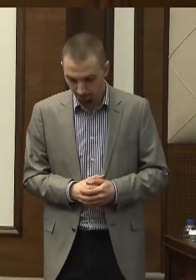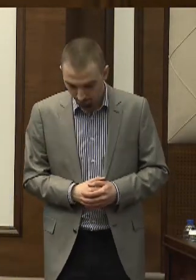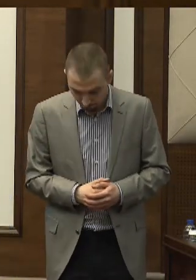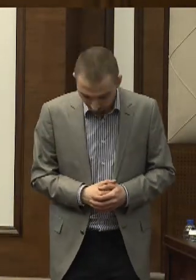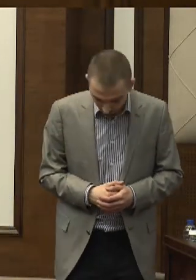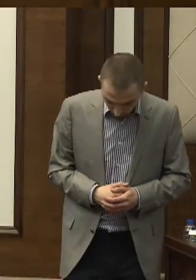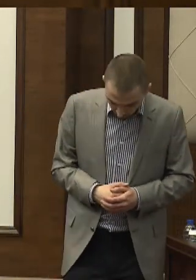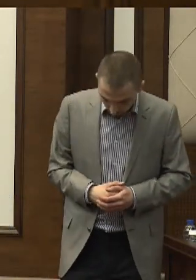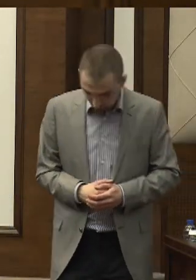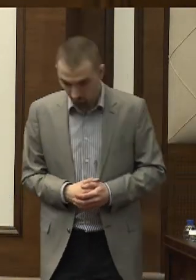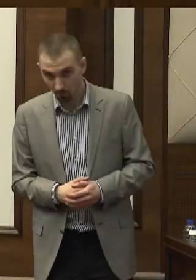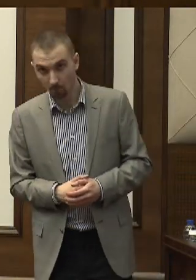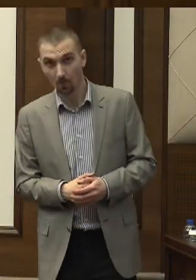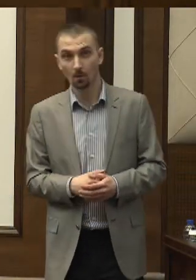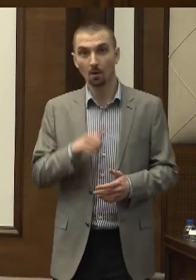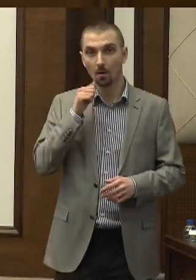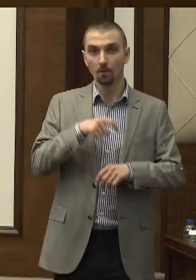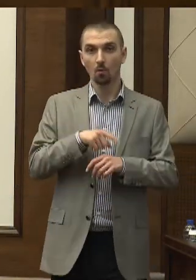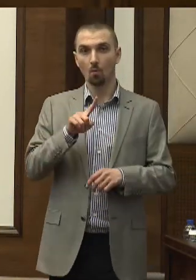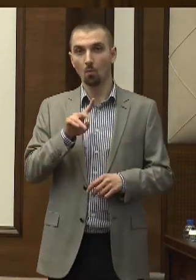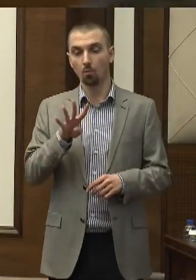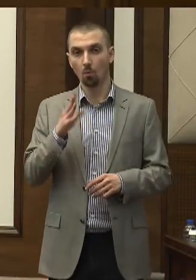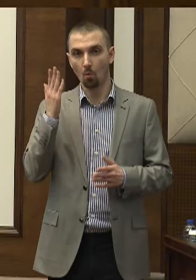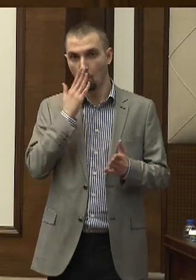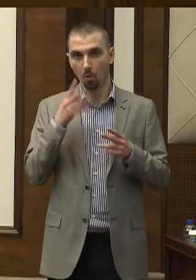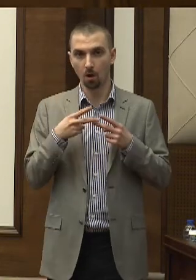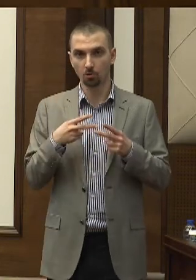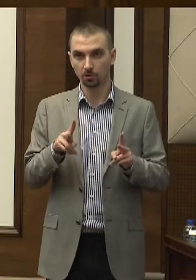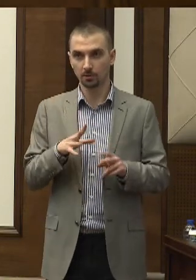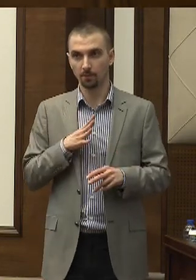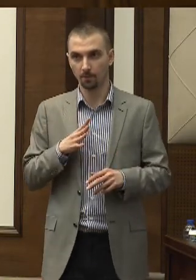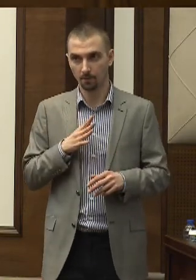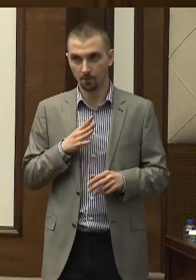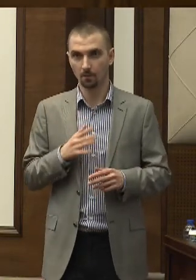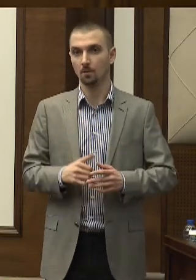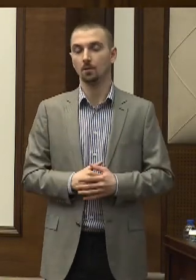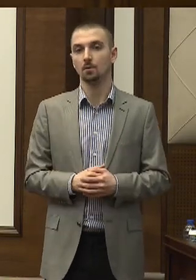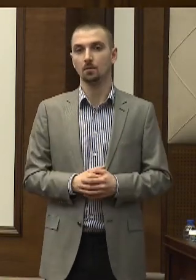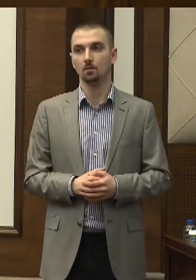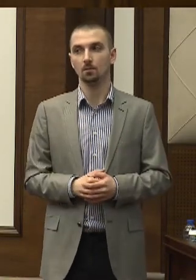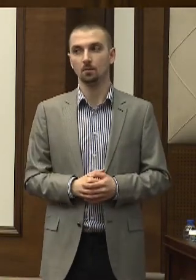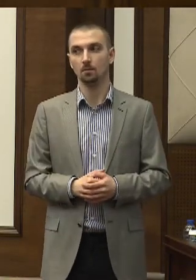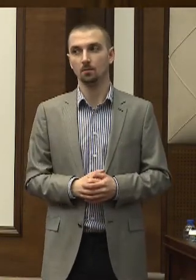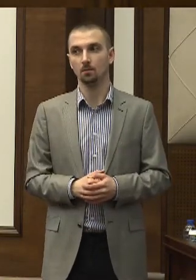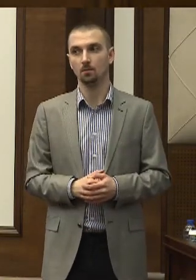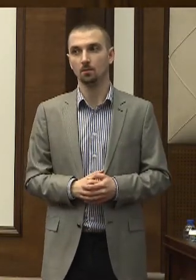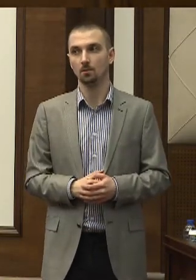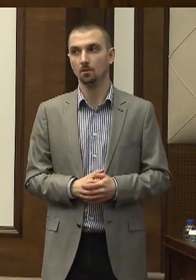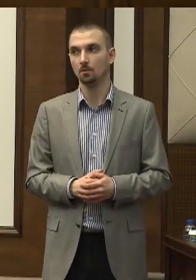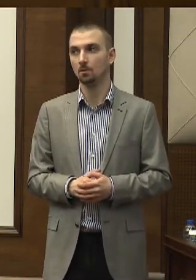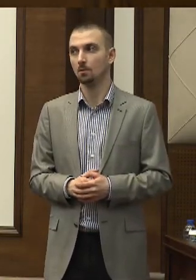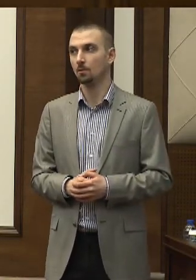bir okul, anaokulu temel atma törenimiz var. Meclis üyesi arkadaşlarımız ve duyan arkadaşlarımıza davet